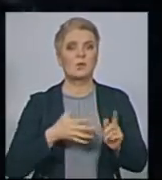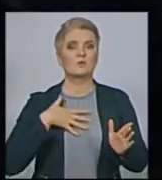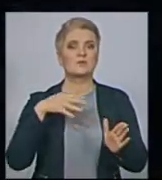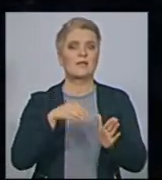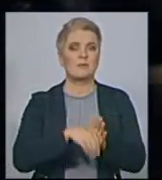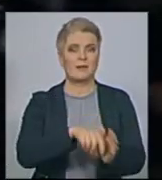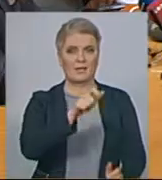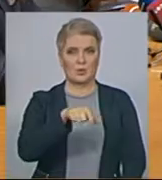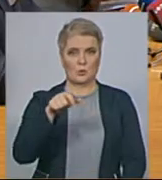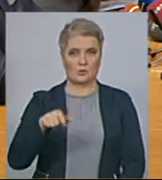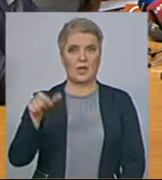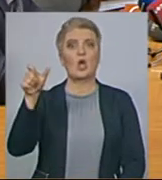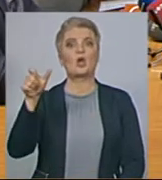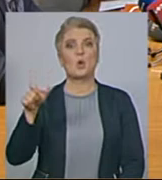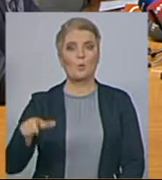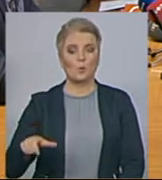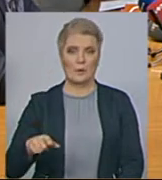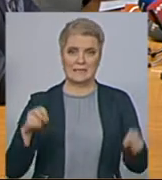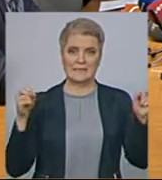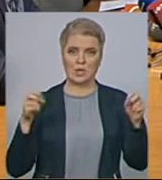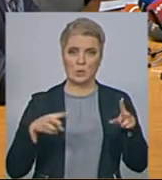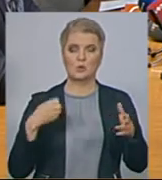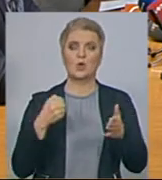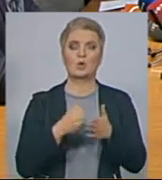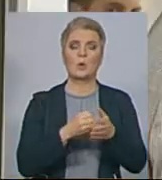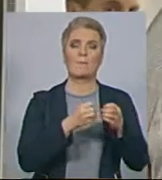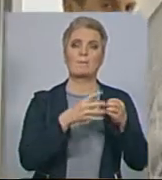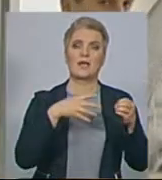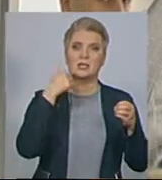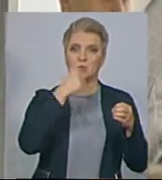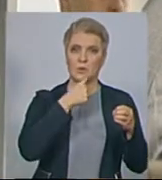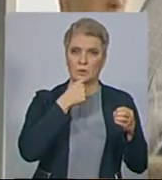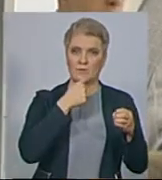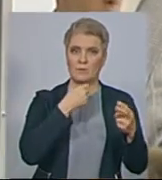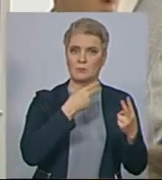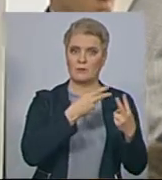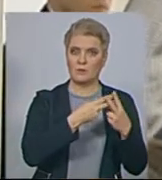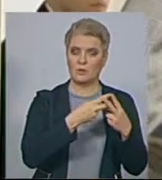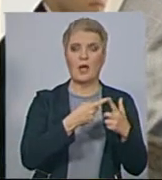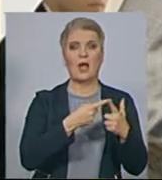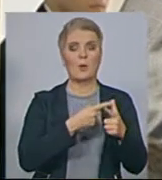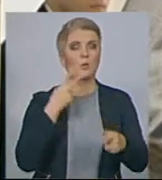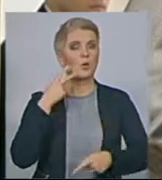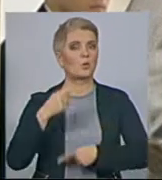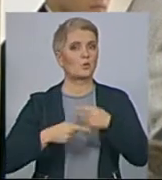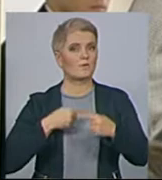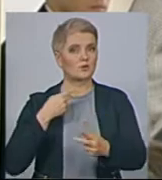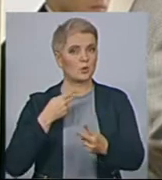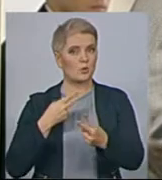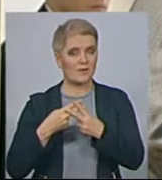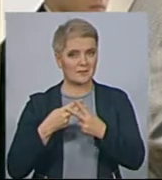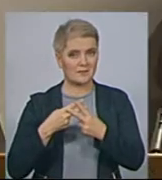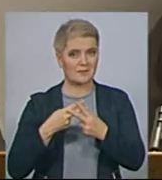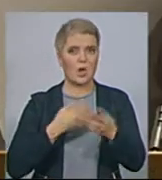Йому загрожує до 15 років позбавлення волі або довічне ув'язнення. Останнє слово Янукович мав виголосити з Росії за